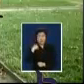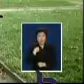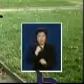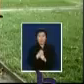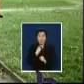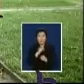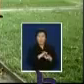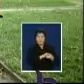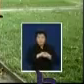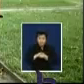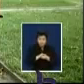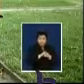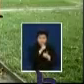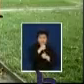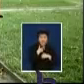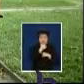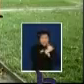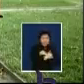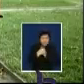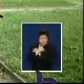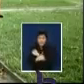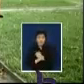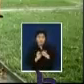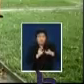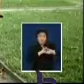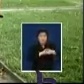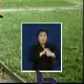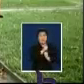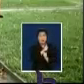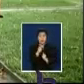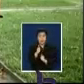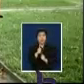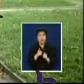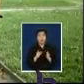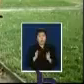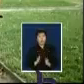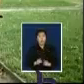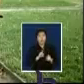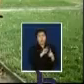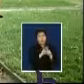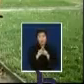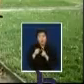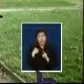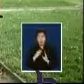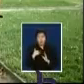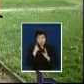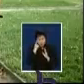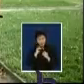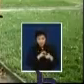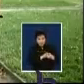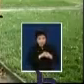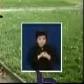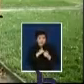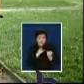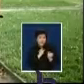สัมพันธ์อันดีระหว่างประเทศแล้วก็เกิดประโยชน์กับคนของประเทศที่เป็นประเทศที่มีความสัมพันธ์กับเรา